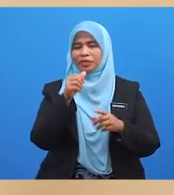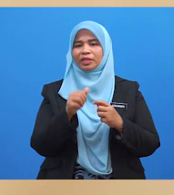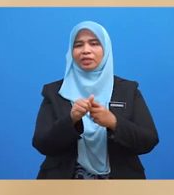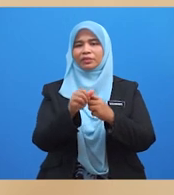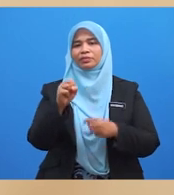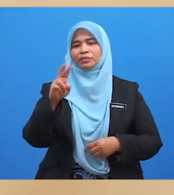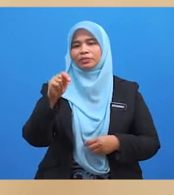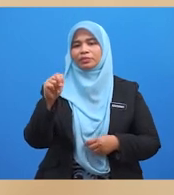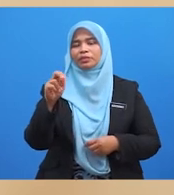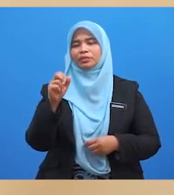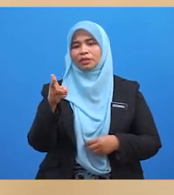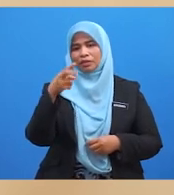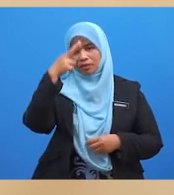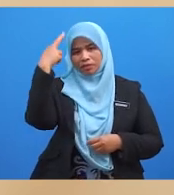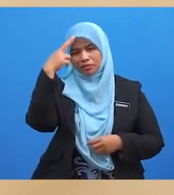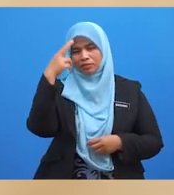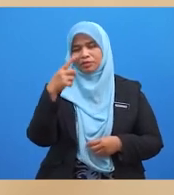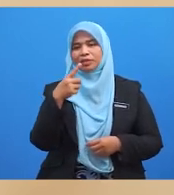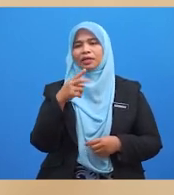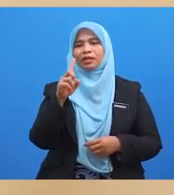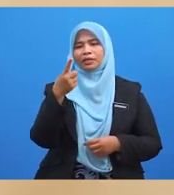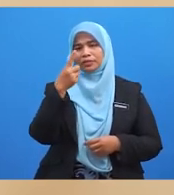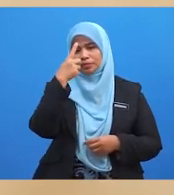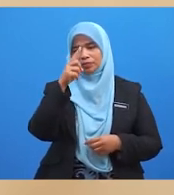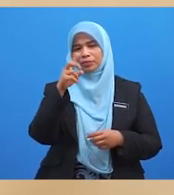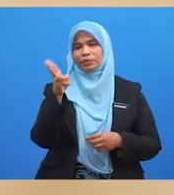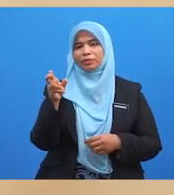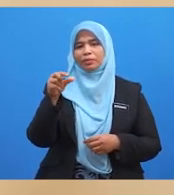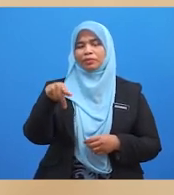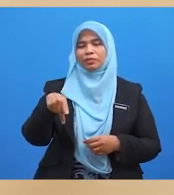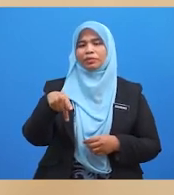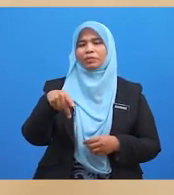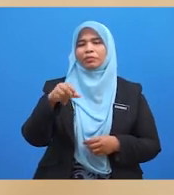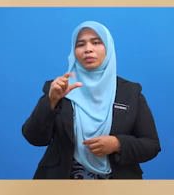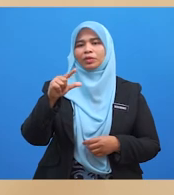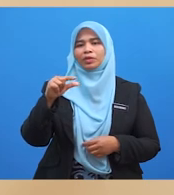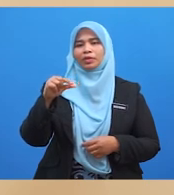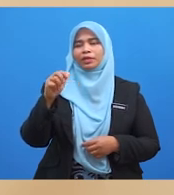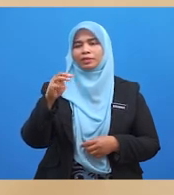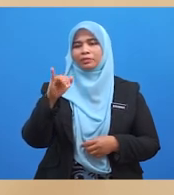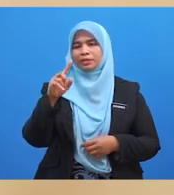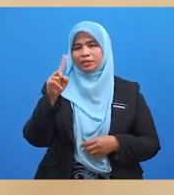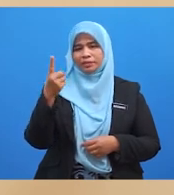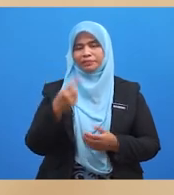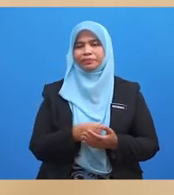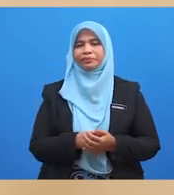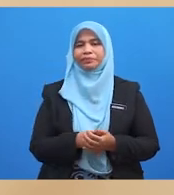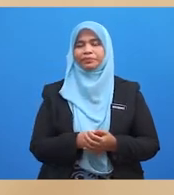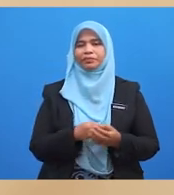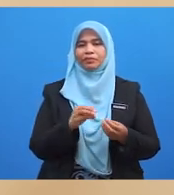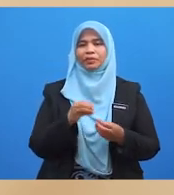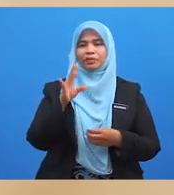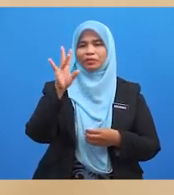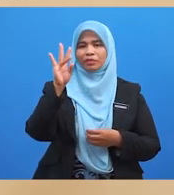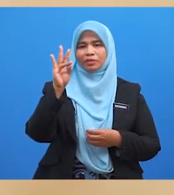Ikutlah sunnah Rasulullah dalam semua aspek kehidupan. Ketujuh, mendapat kebahagiaan di